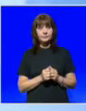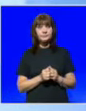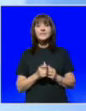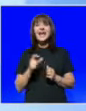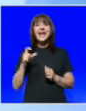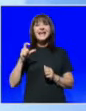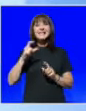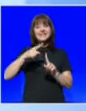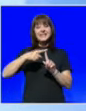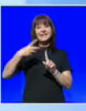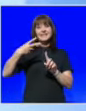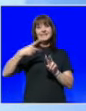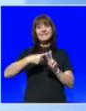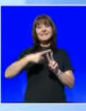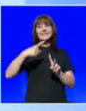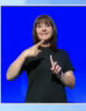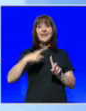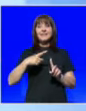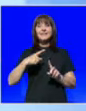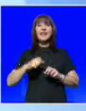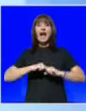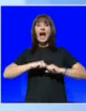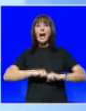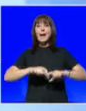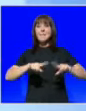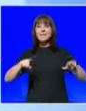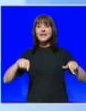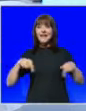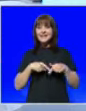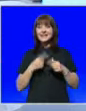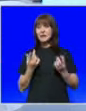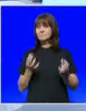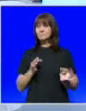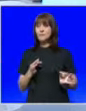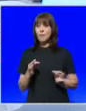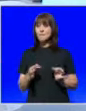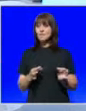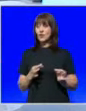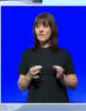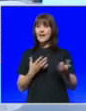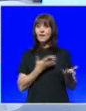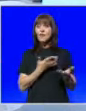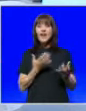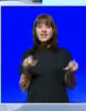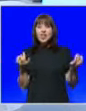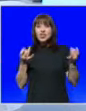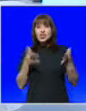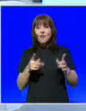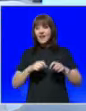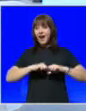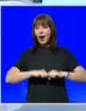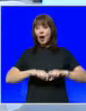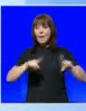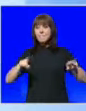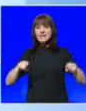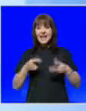кабинетите правят образованието модерно. Вероятно, повечето родители, зрители, които имат ученици, знаят